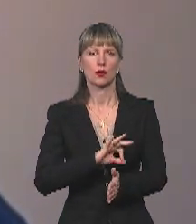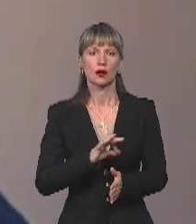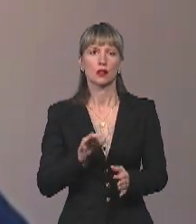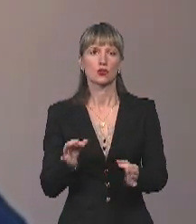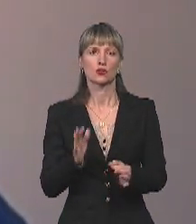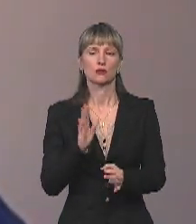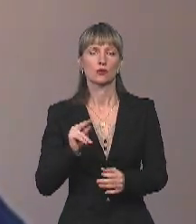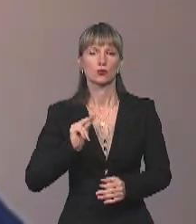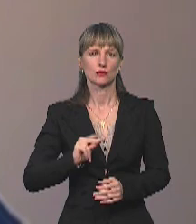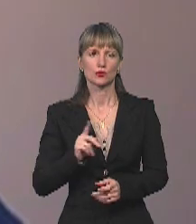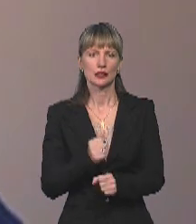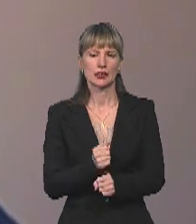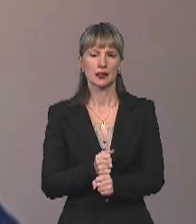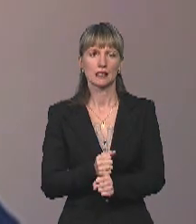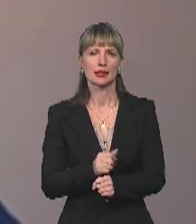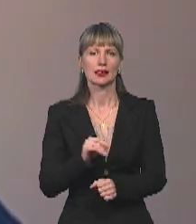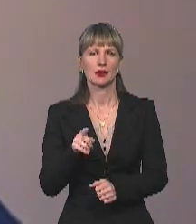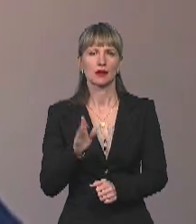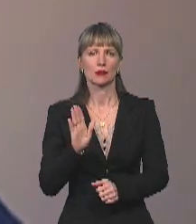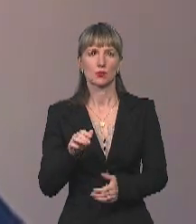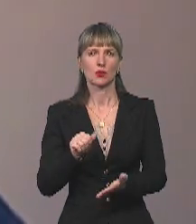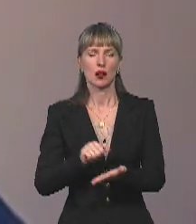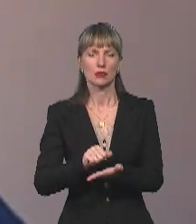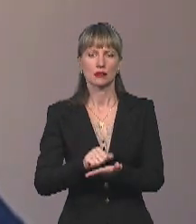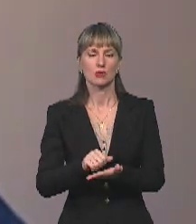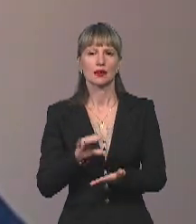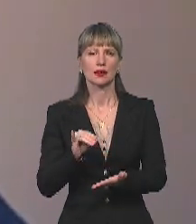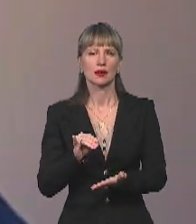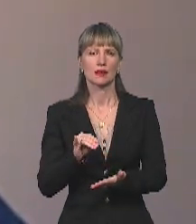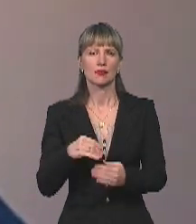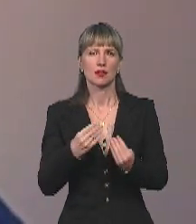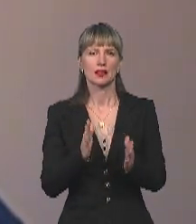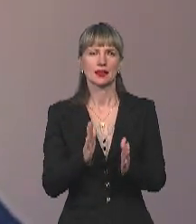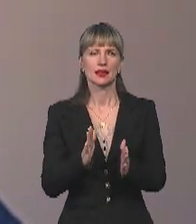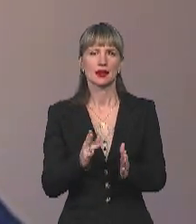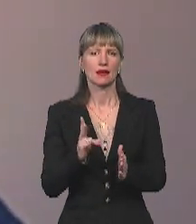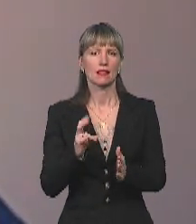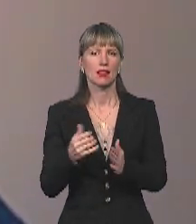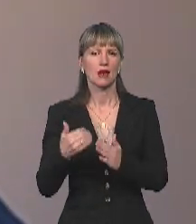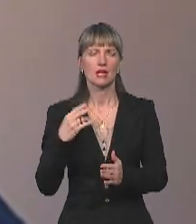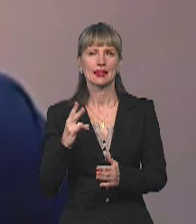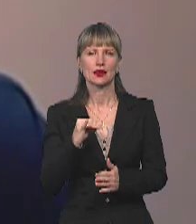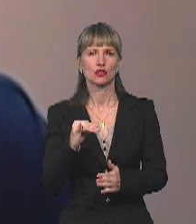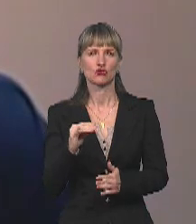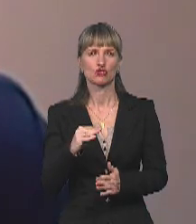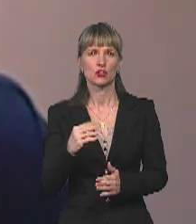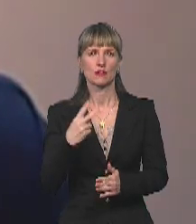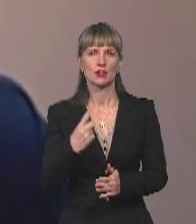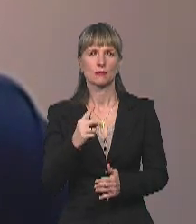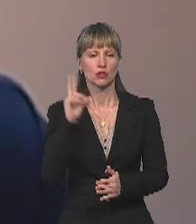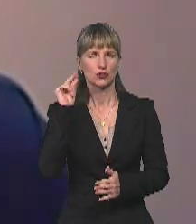то її роздрукують і цю скриньку подивляться тільки не раніше, ніж 21 числа.